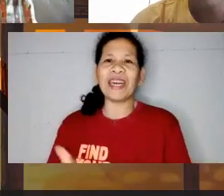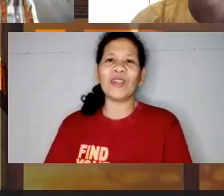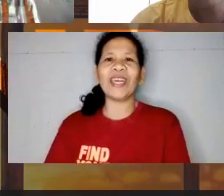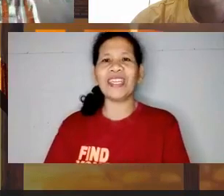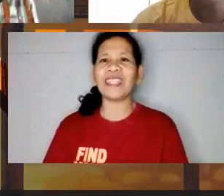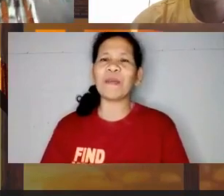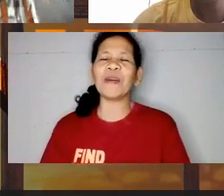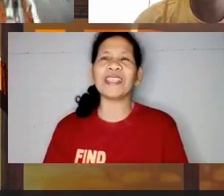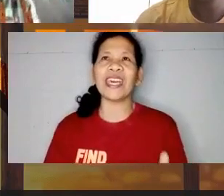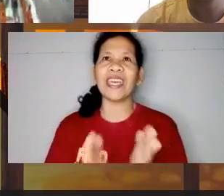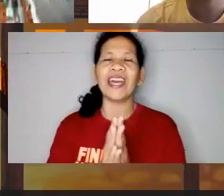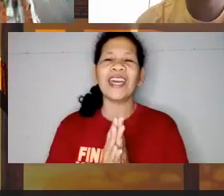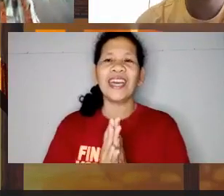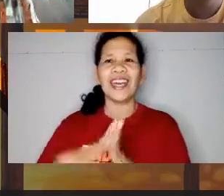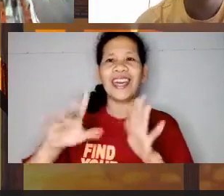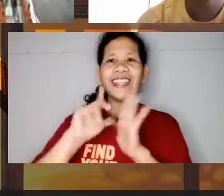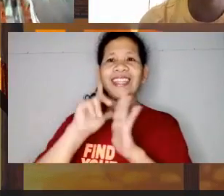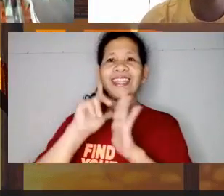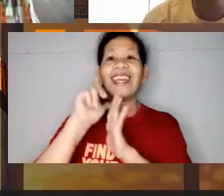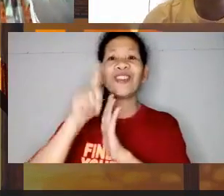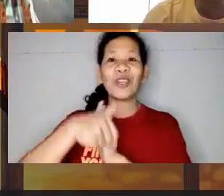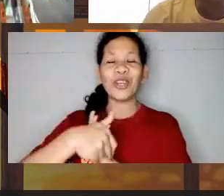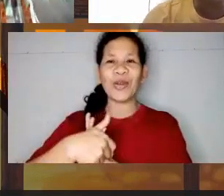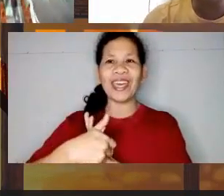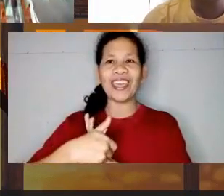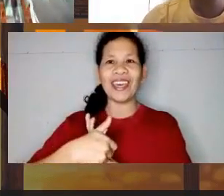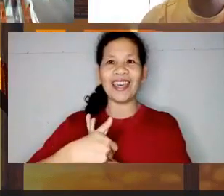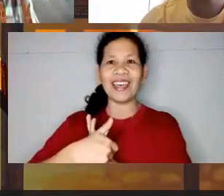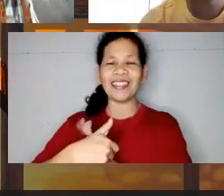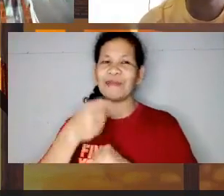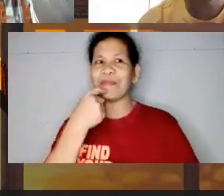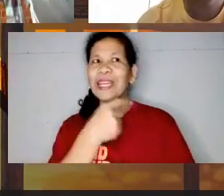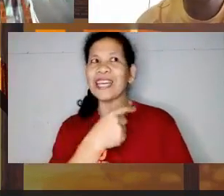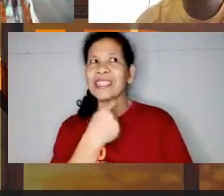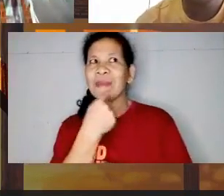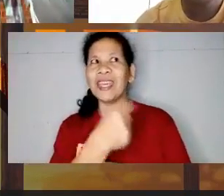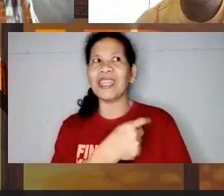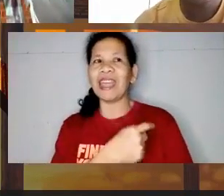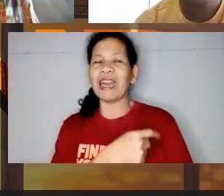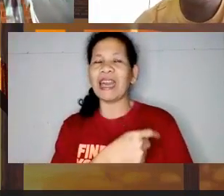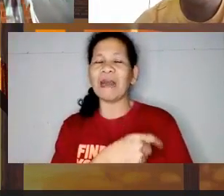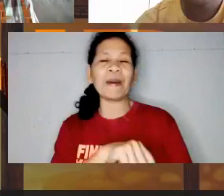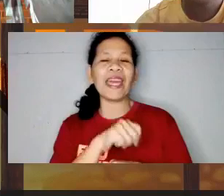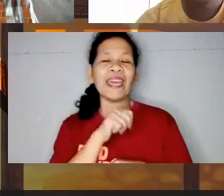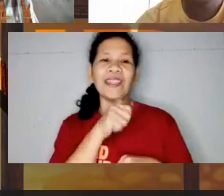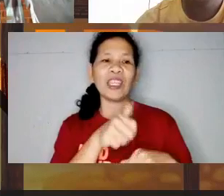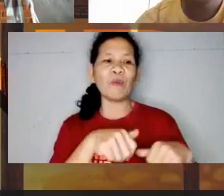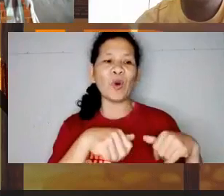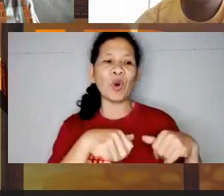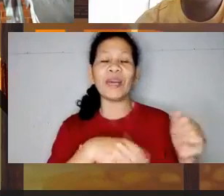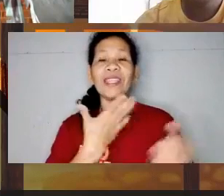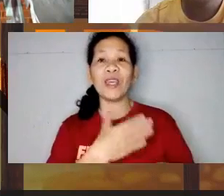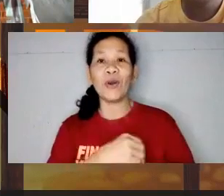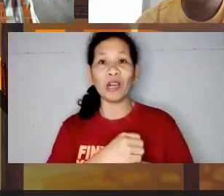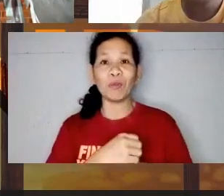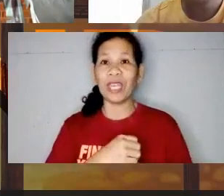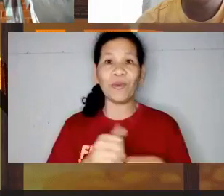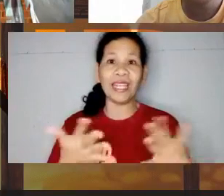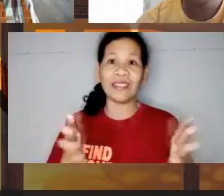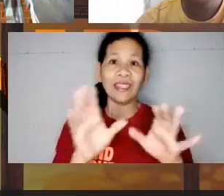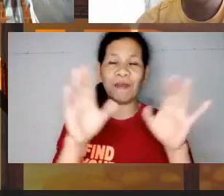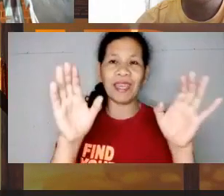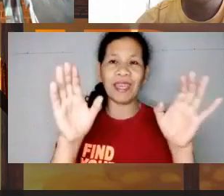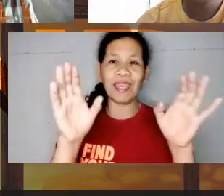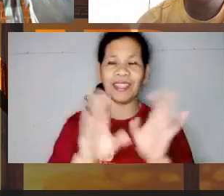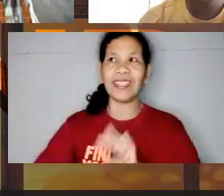nating paanuhan. At tapos ay later ay pagka sasabihin nila kapag hindi daw po maganda yung output